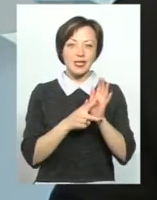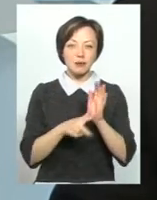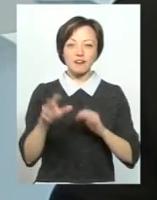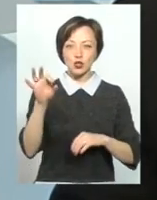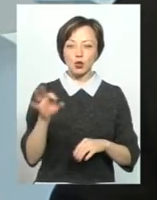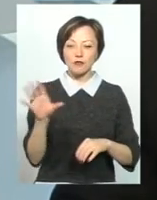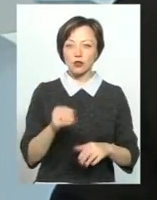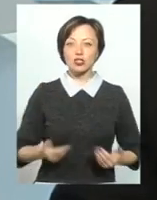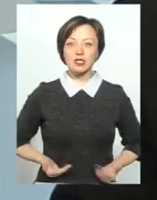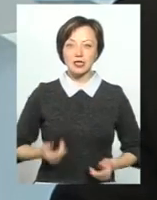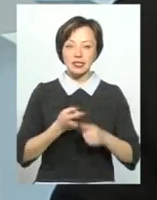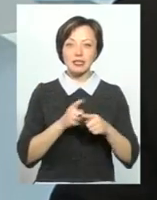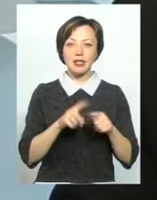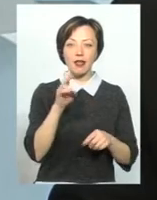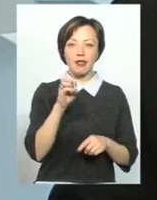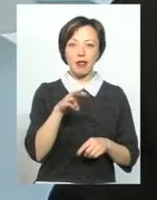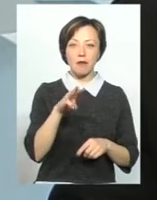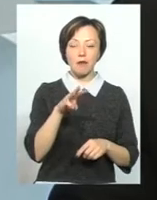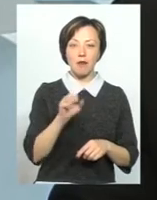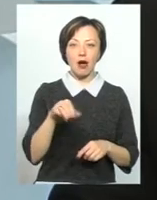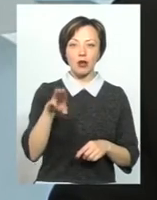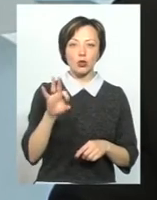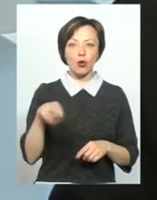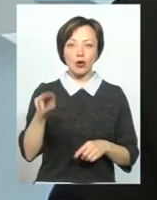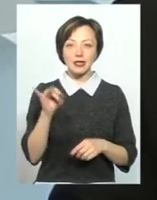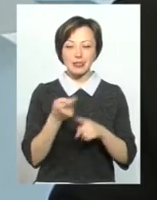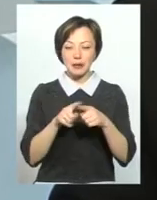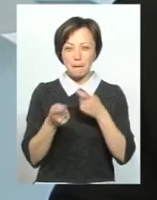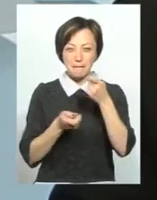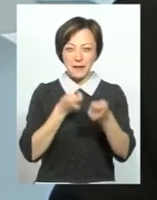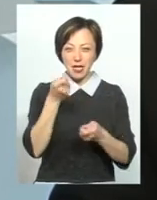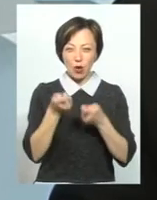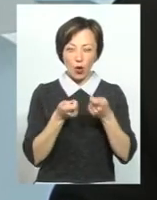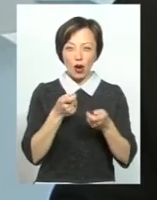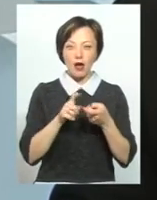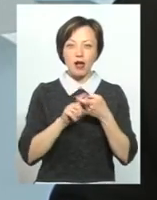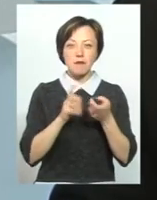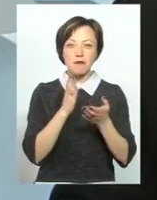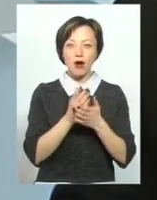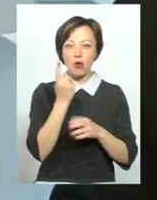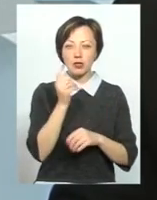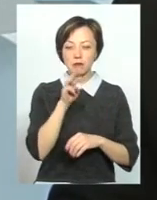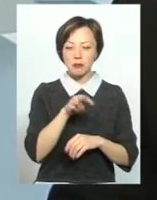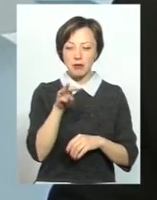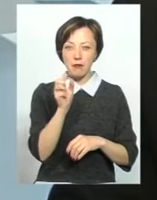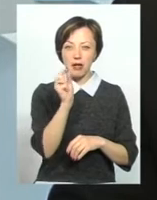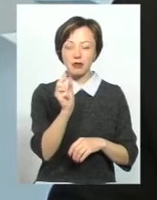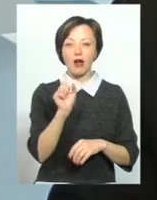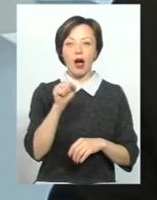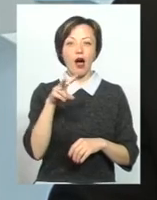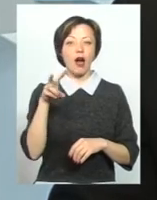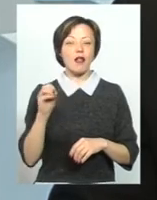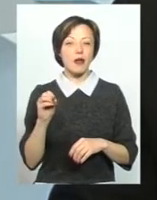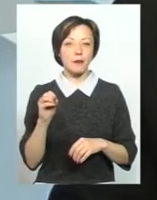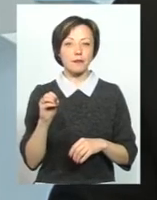живого – це становлять нематоди. Це такі мікроорганізми, які мають цю 1 мм довжину, але